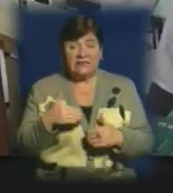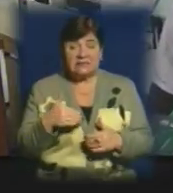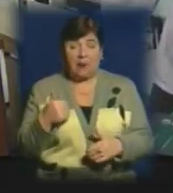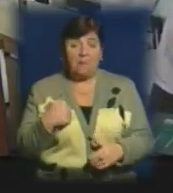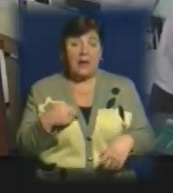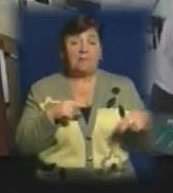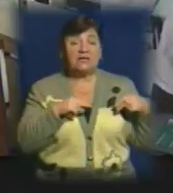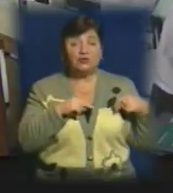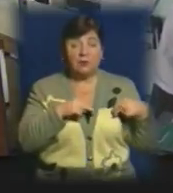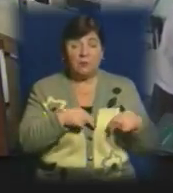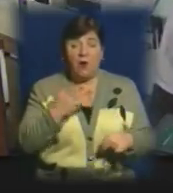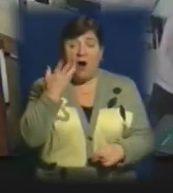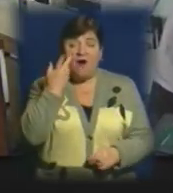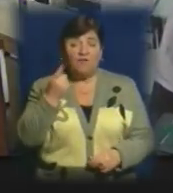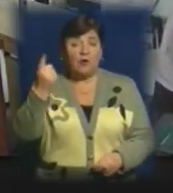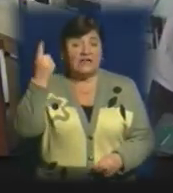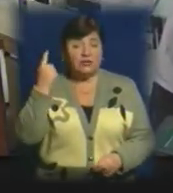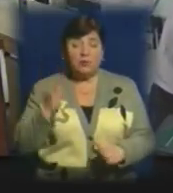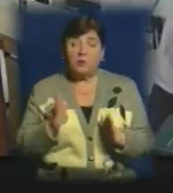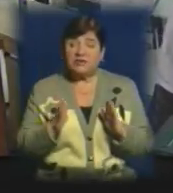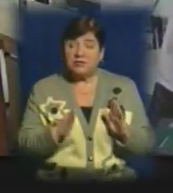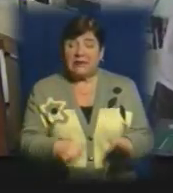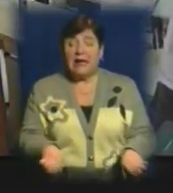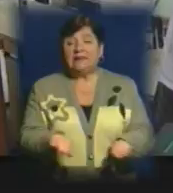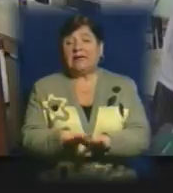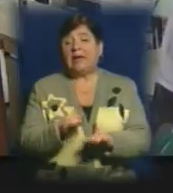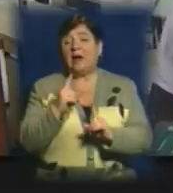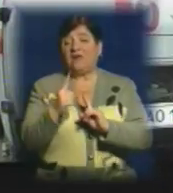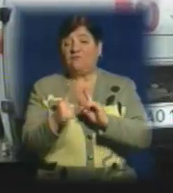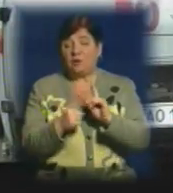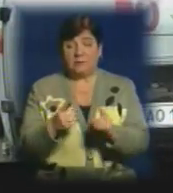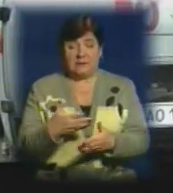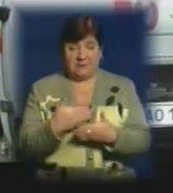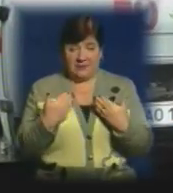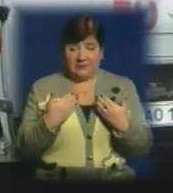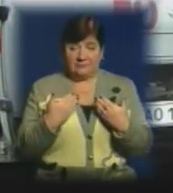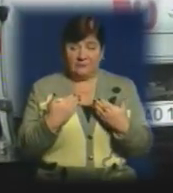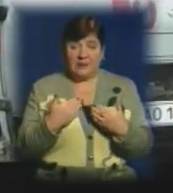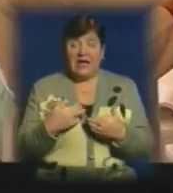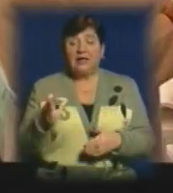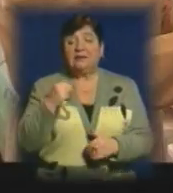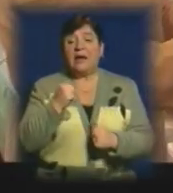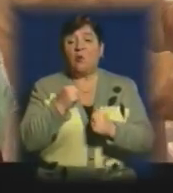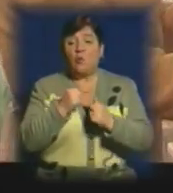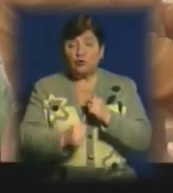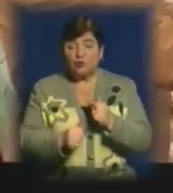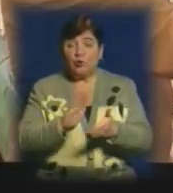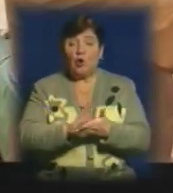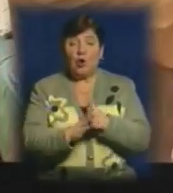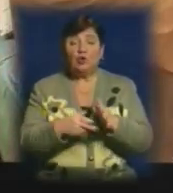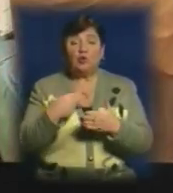працюємо у колишньому режимі, у нас поки що таких реформ не відбулося. Для кожного пацієнта після укладання